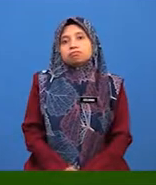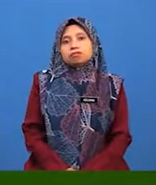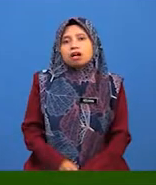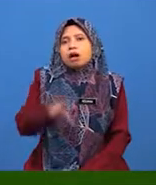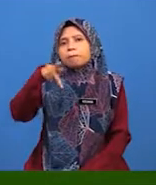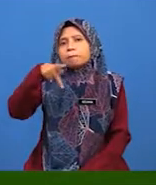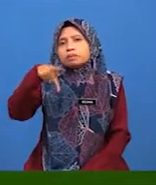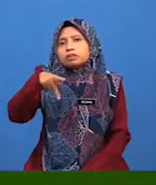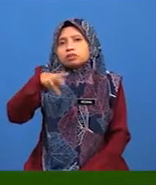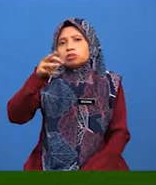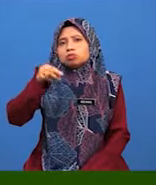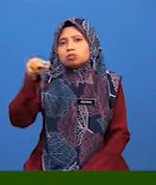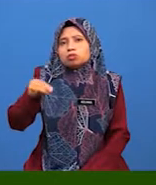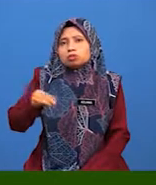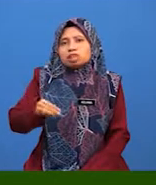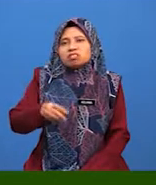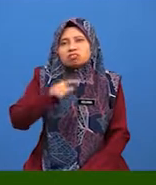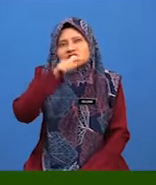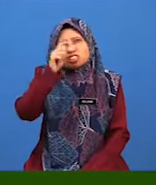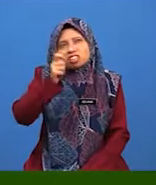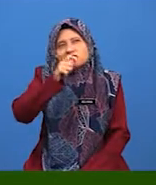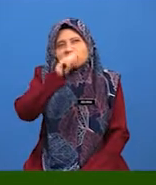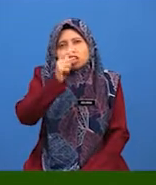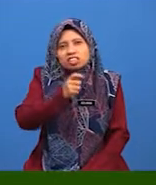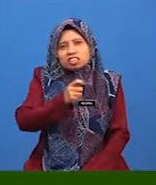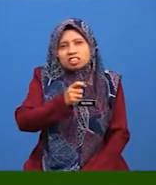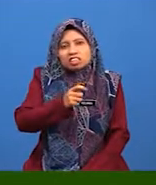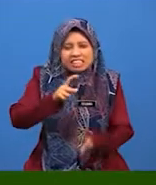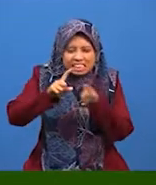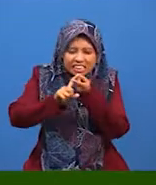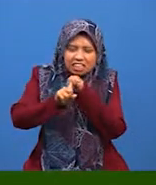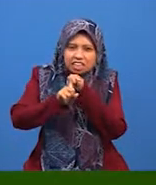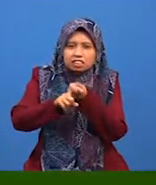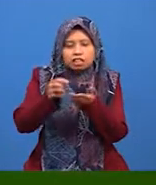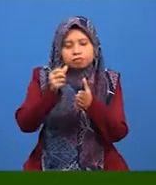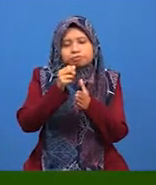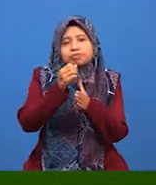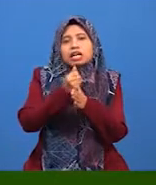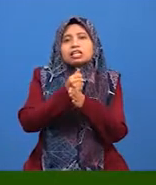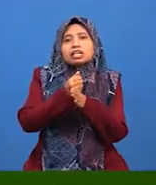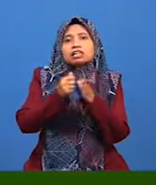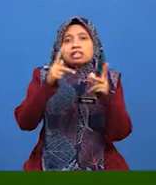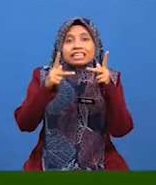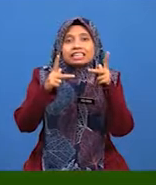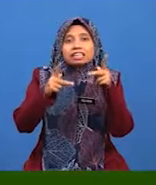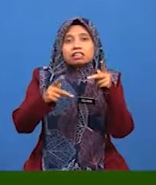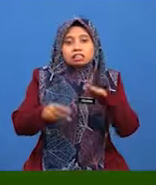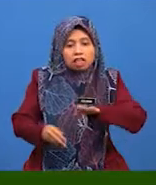Pastinya, murid-murid tertanya-tanya kaitan antara kereta